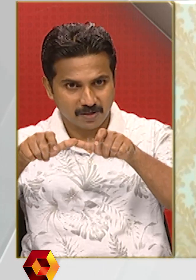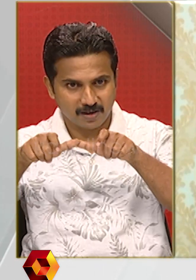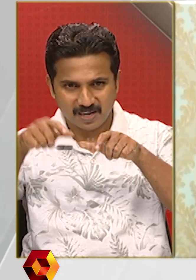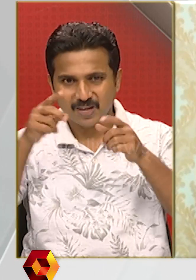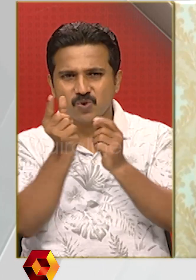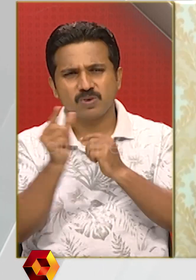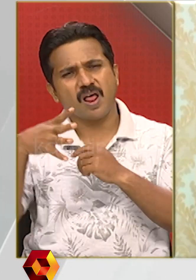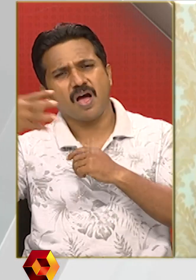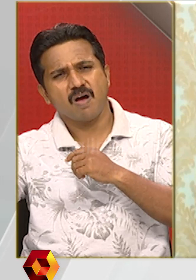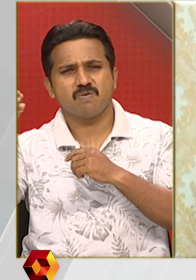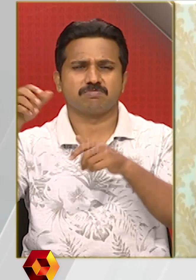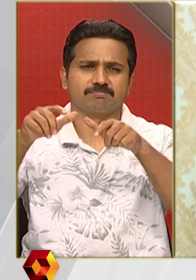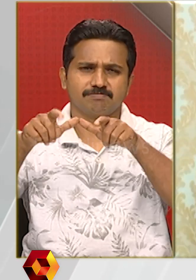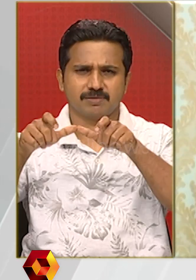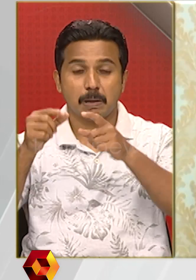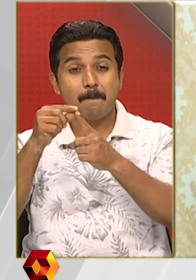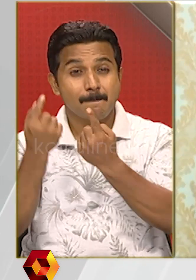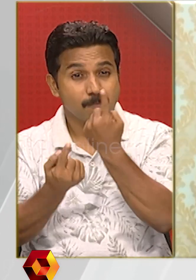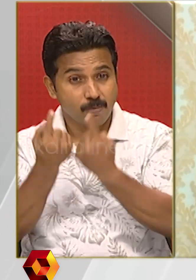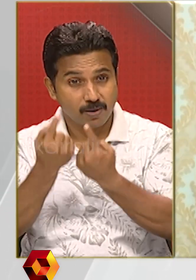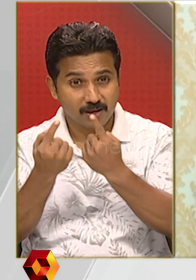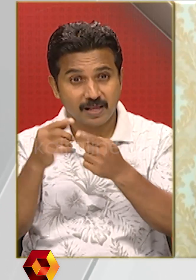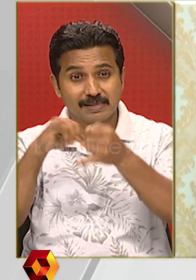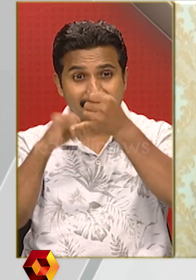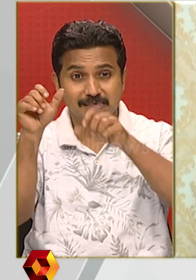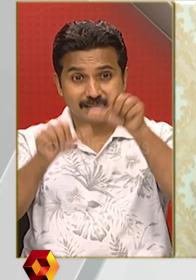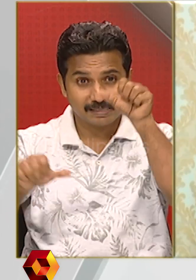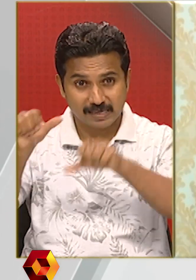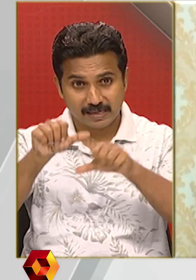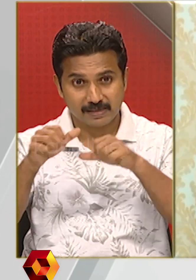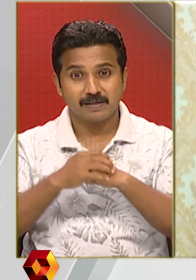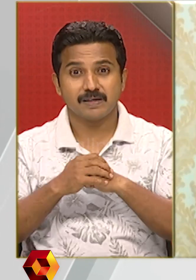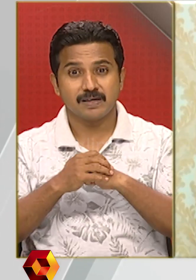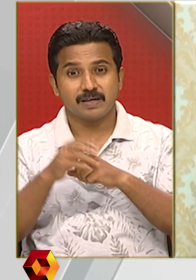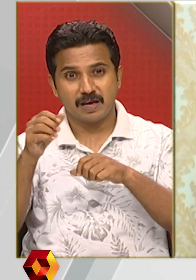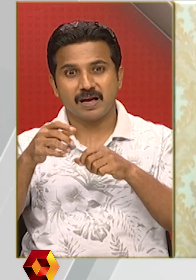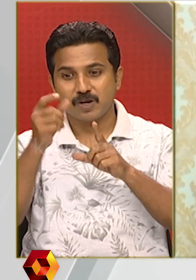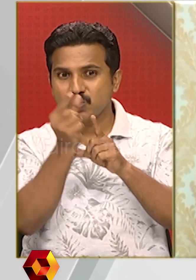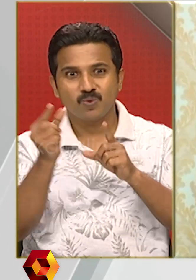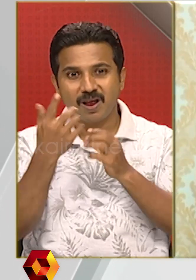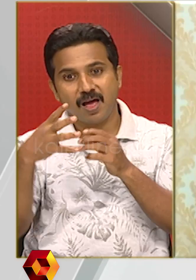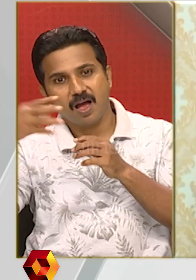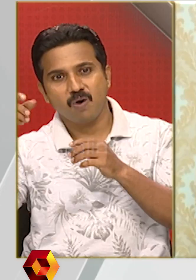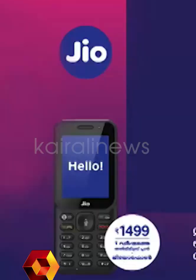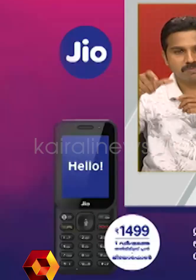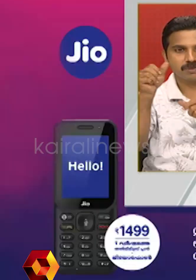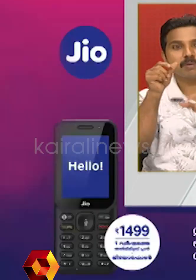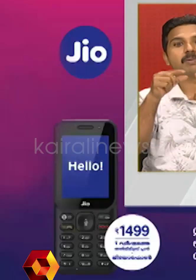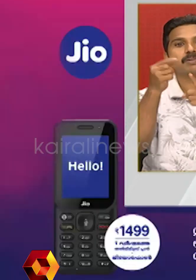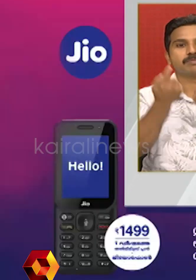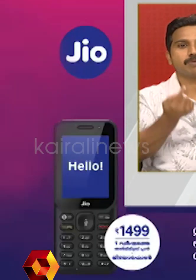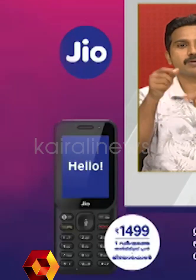കമ്മിറ്റി പൊളിറ്റിക്കൽ സയൻറ്റിസ്റ്റിനെ കണ്ണൂർ സർവകലാശാലയിൽ നിന്ന് പുറമേയുള്ള പൊളിറ്റിക്കൽ സയൻറ്റിസ്റ്റിനെ